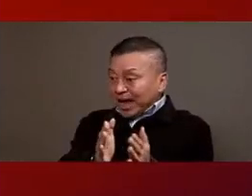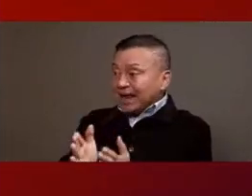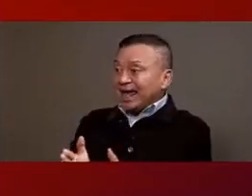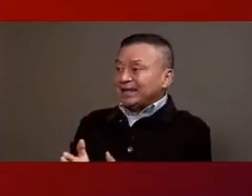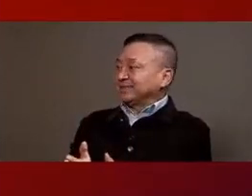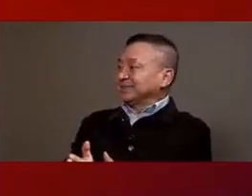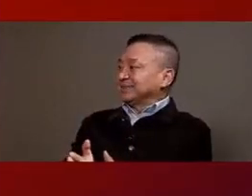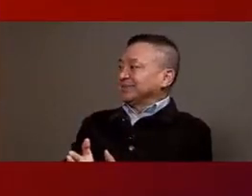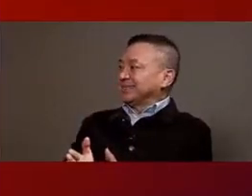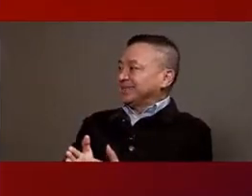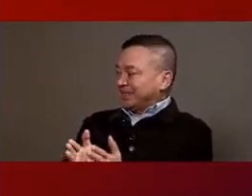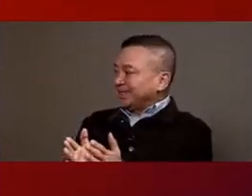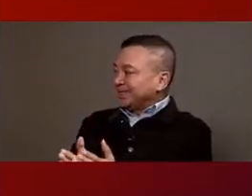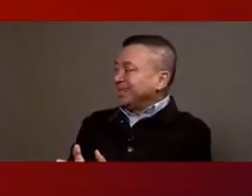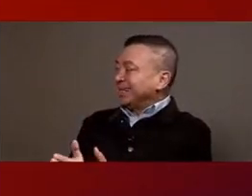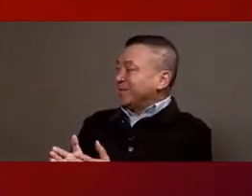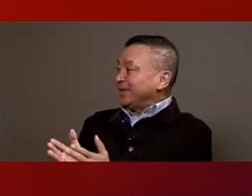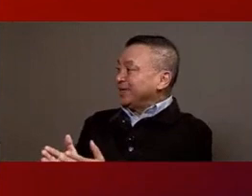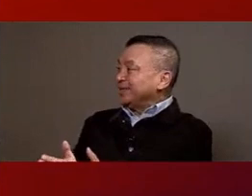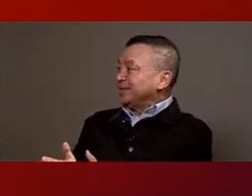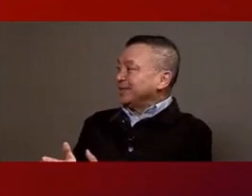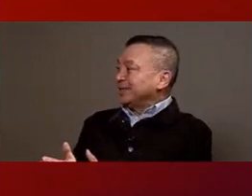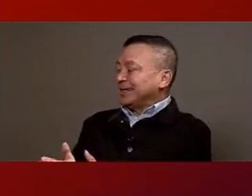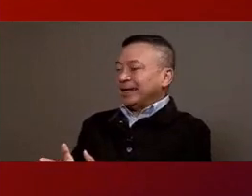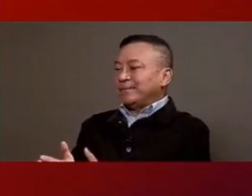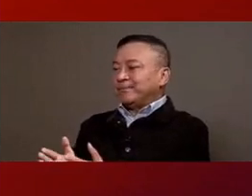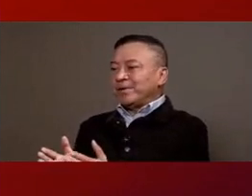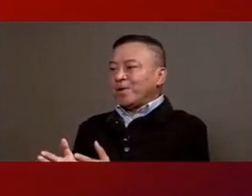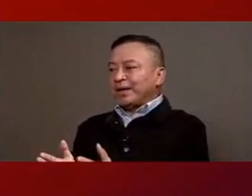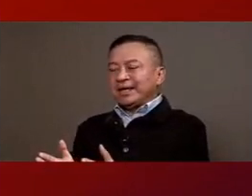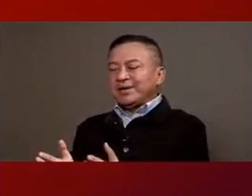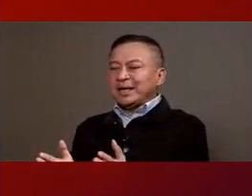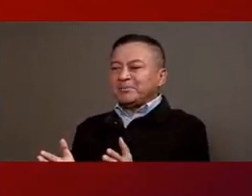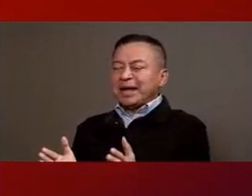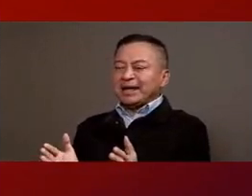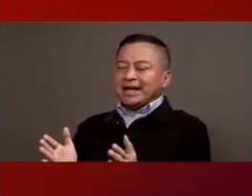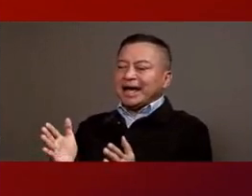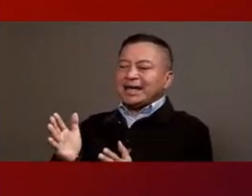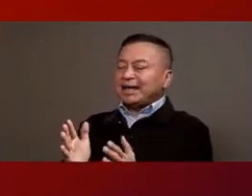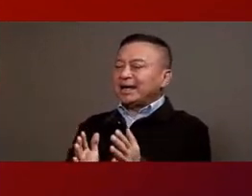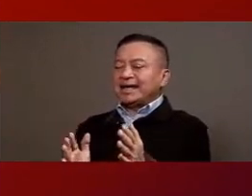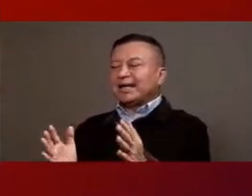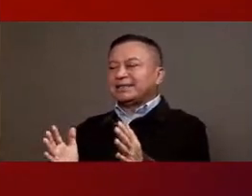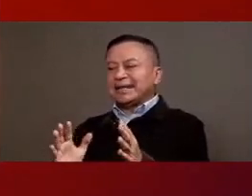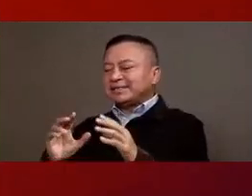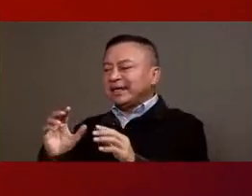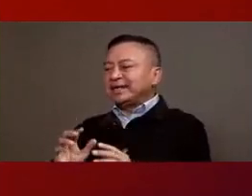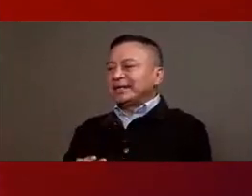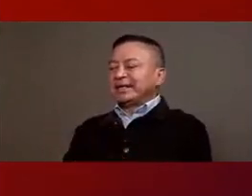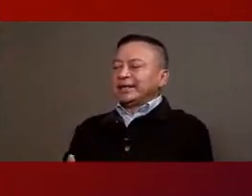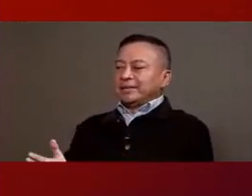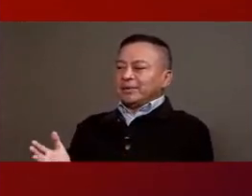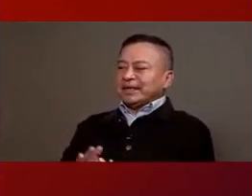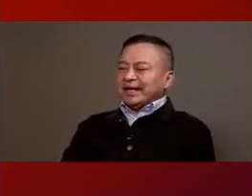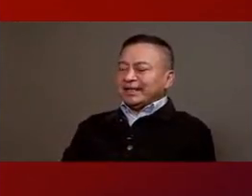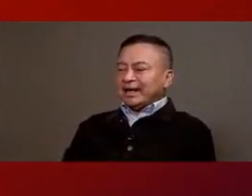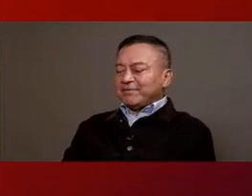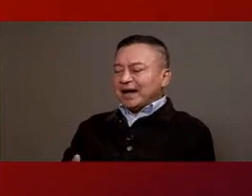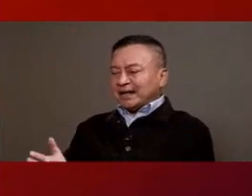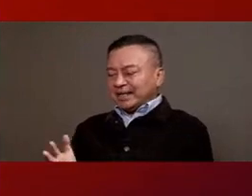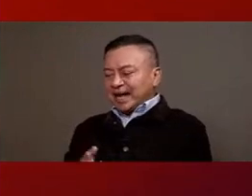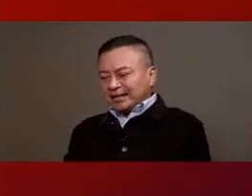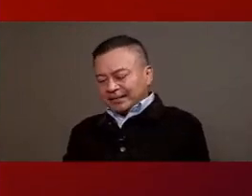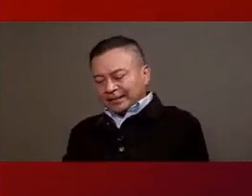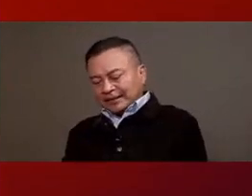ทุกหน้าแล้งก็จะเกิดสิ่งเหล่านี้ขึ้น เวลาตามเวลา ก็ยังแบ่งค่ายอะไรกัน ชัดเจน เพราะฉะนั้นถ้